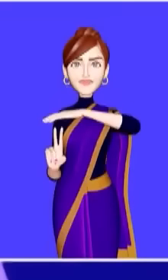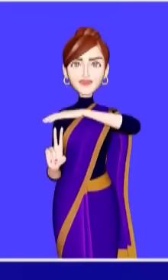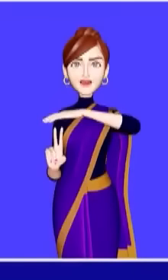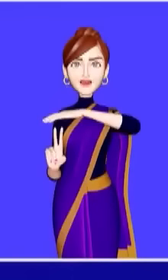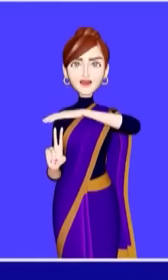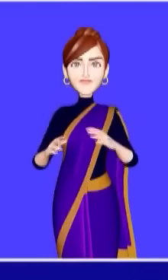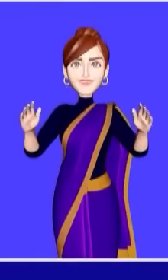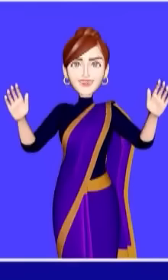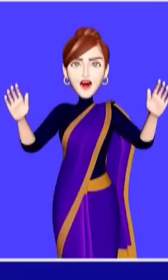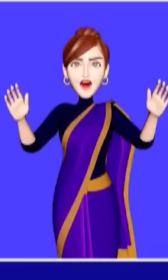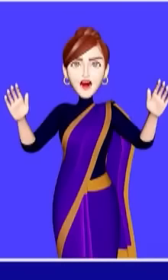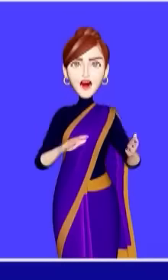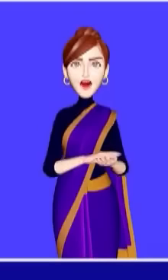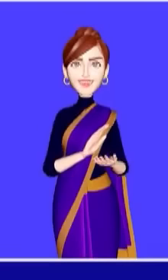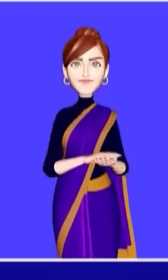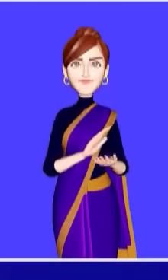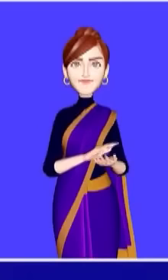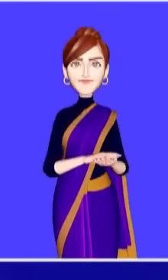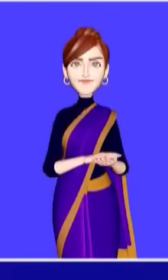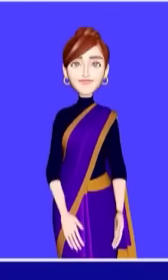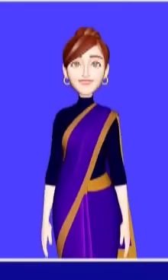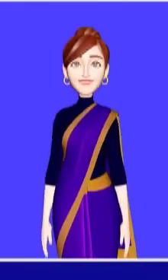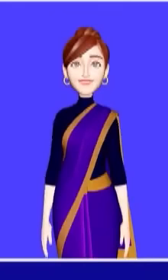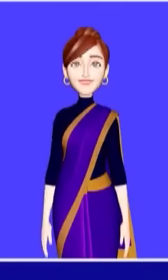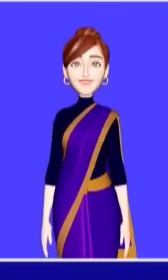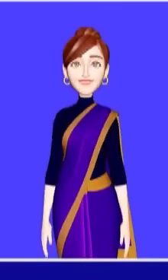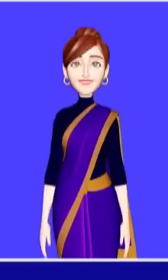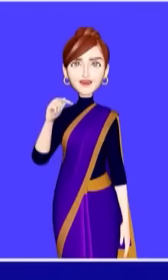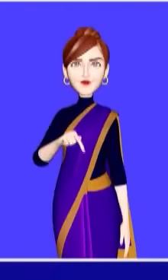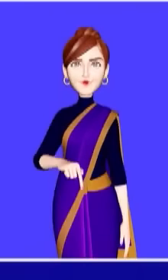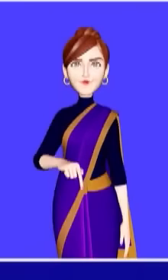भी उतनी ही बड़ी निभानी है।